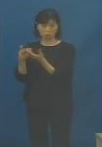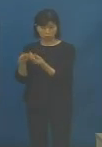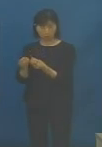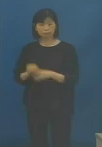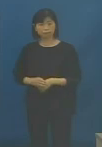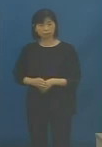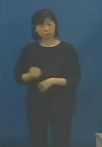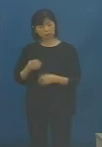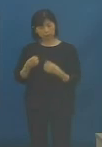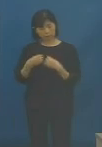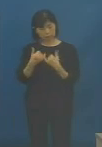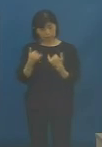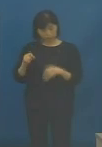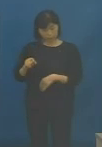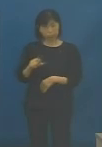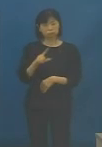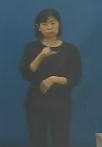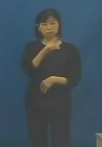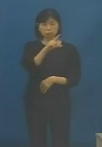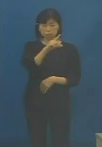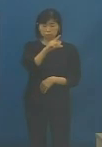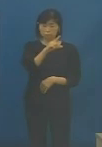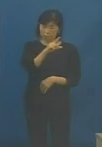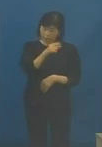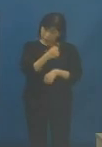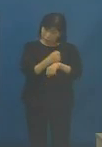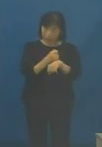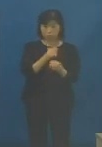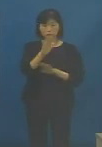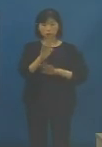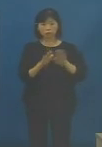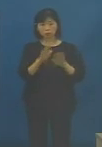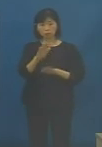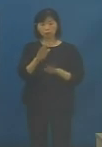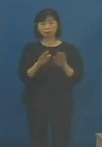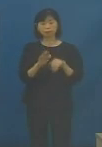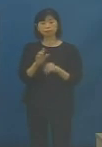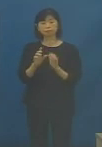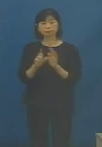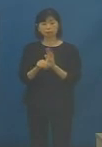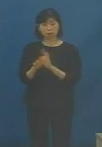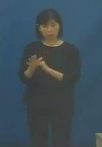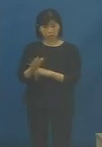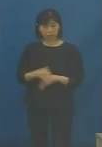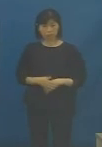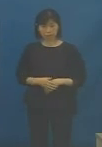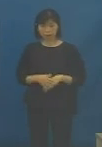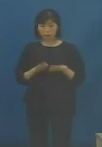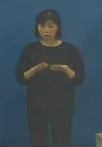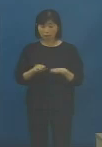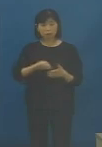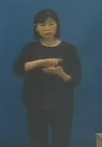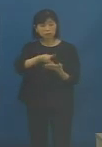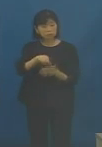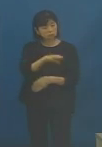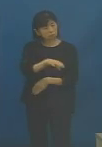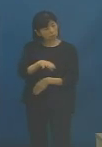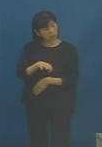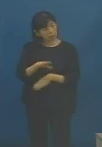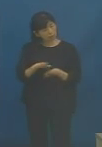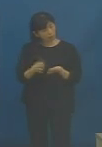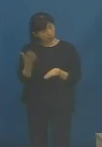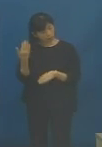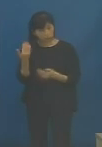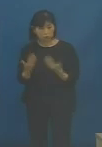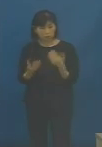非常に切迫していた状況でありました。で今どちらかというとそれぞれの地域が少しこう下がってきたところで、